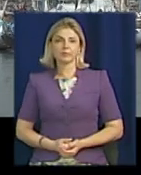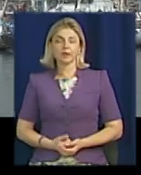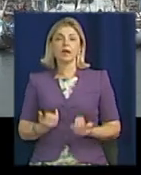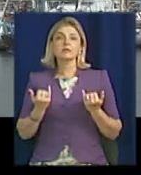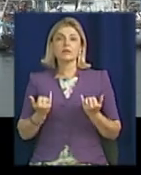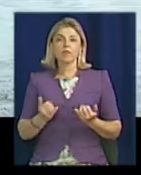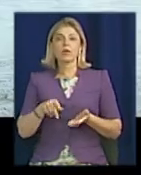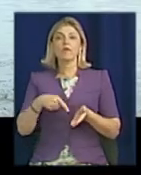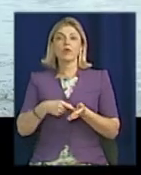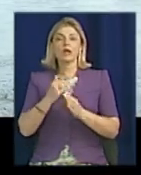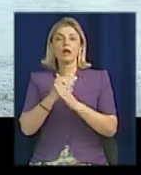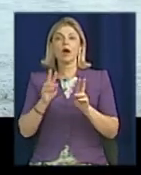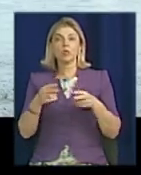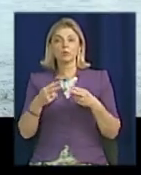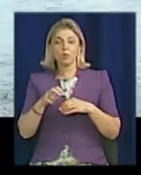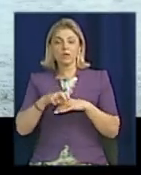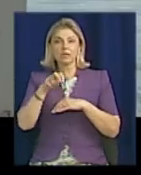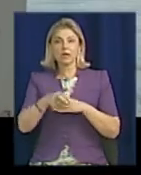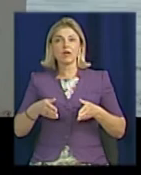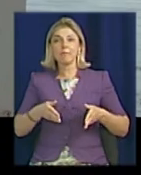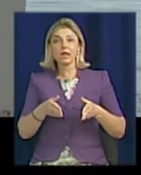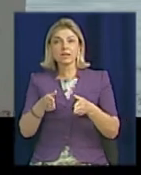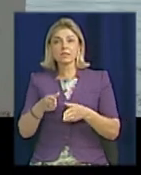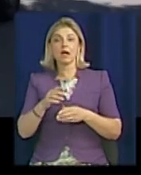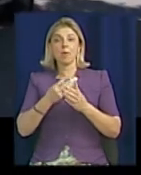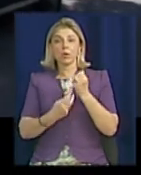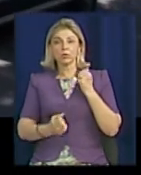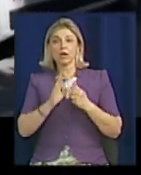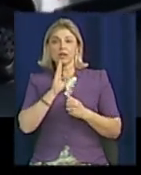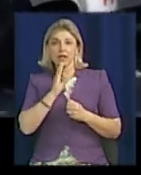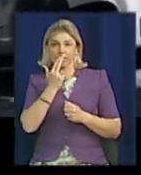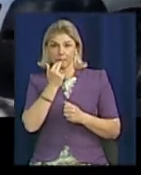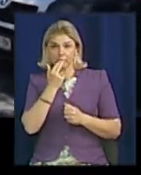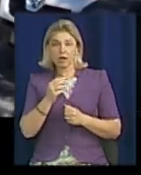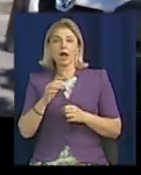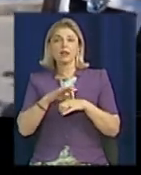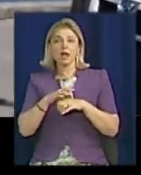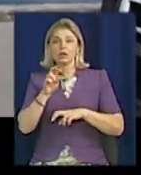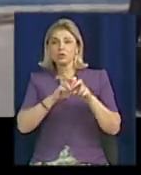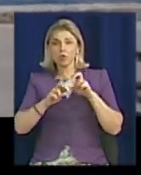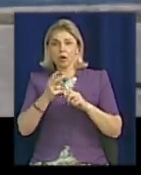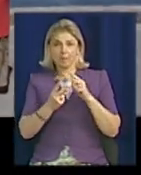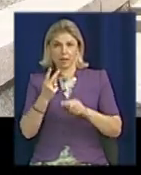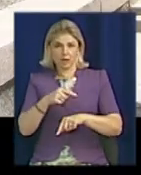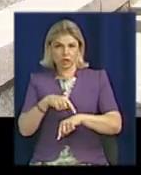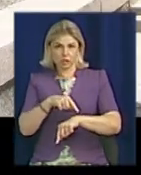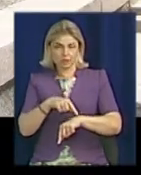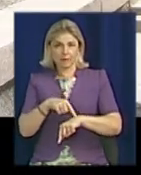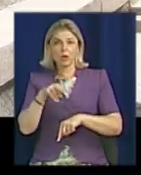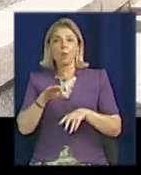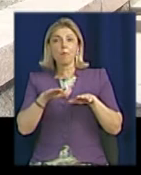Сьогодні у міському яхт-клубі, стрибнувши з пірсу, потонула дівчинка-підліток. Тіло шукали 1,5 години. По